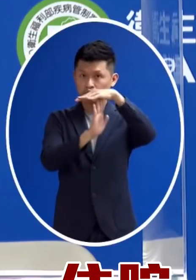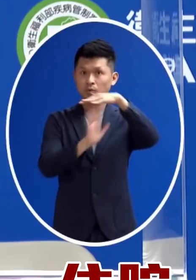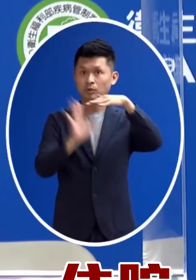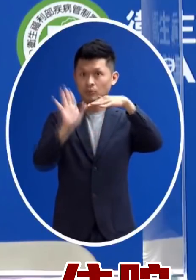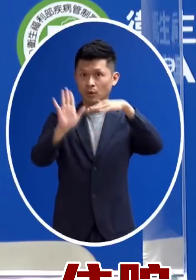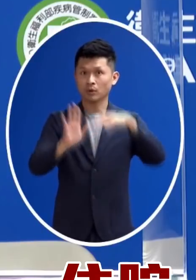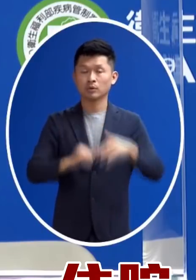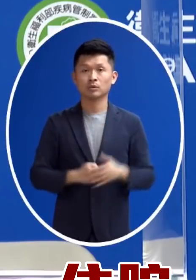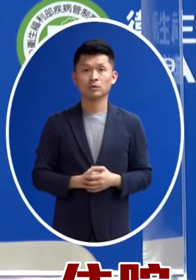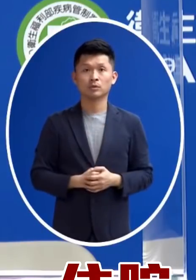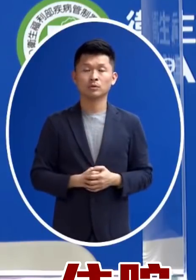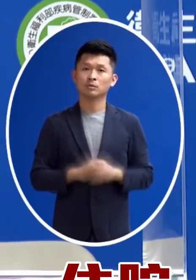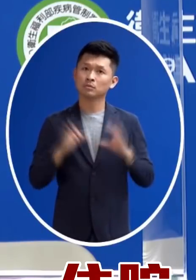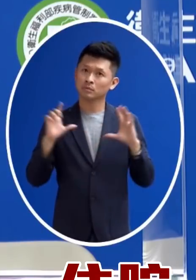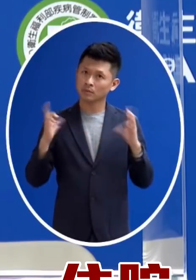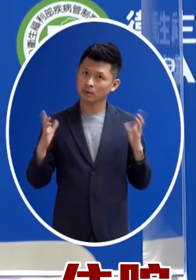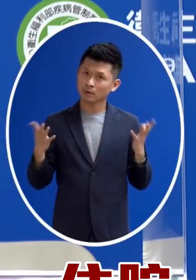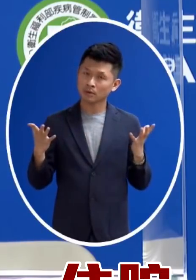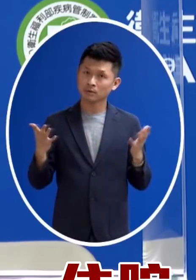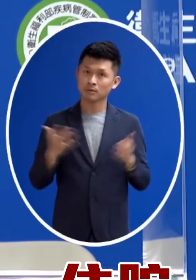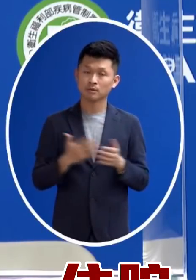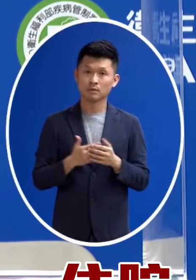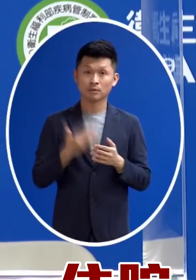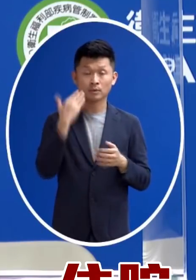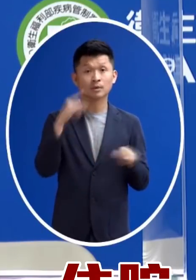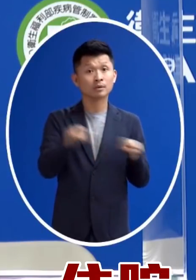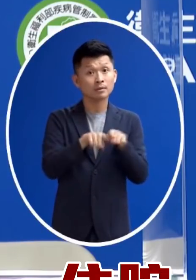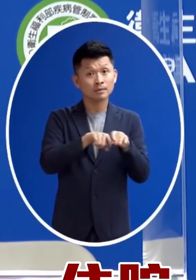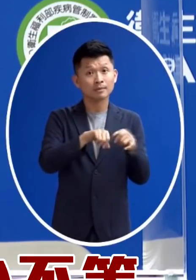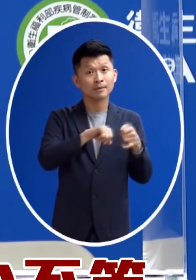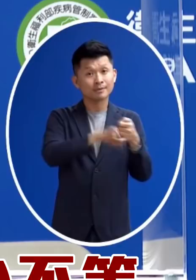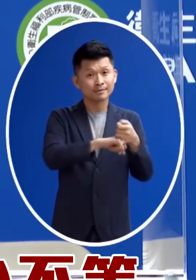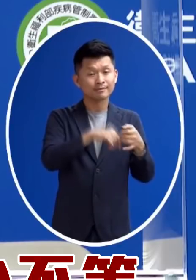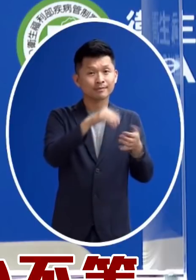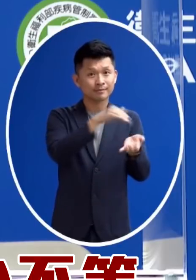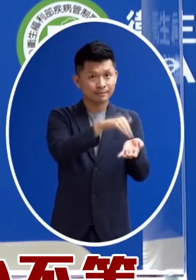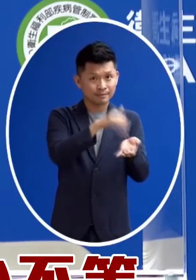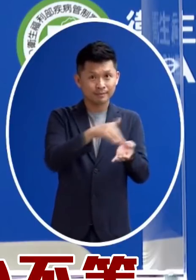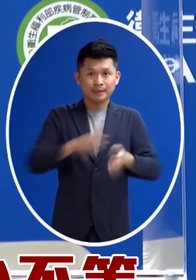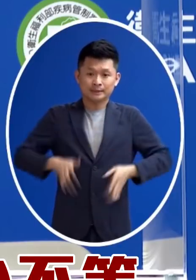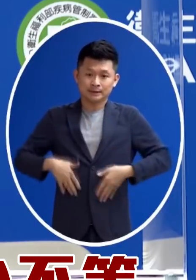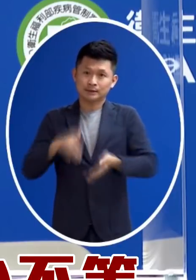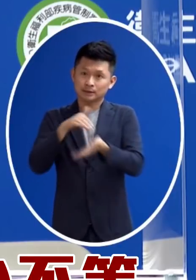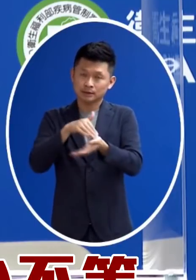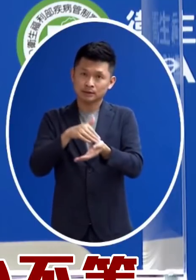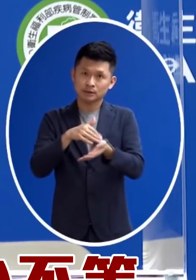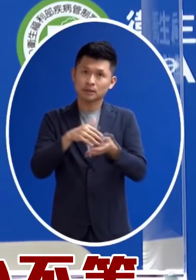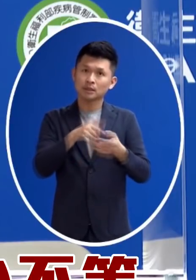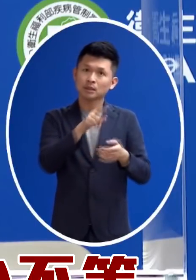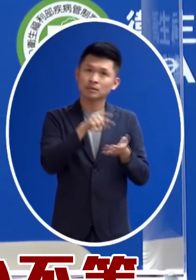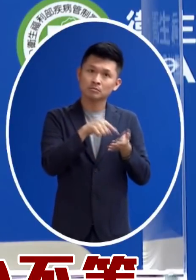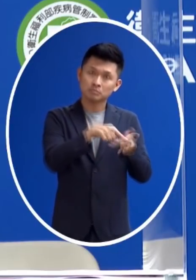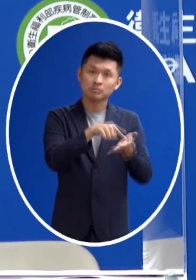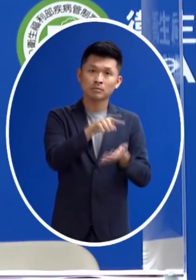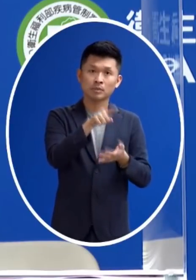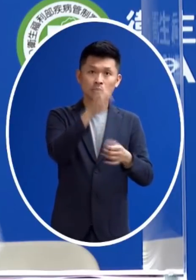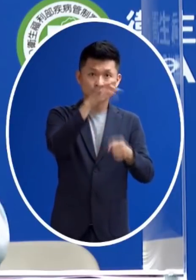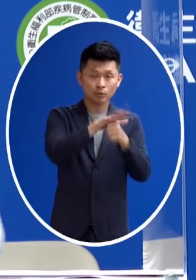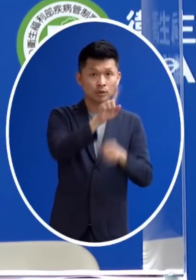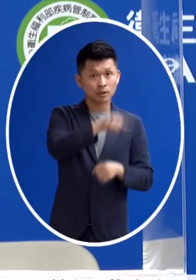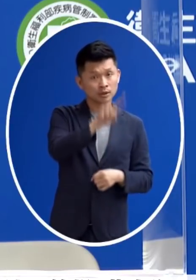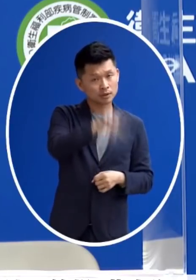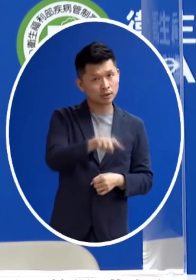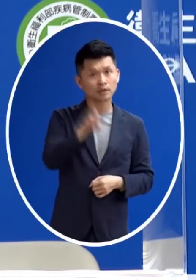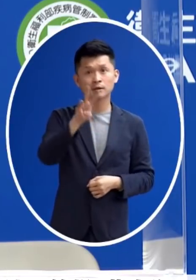概是在有门诊、急诊、住院，那大概申请1000、3000到6000不等。